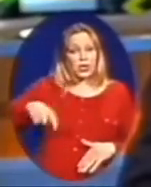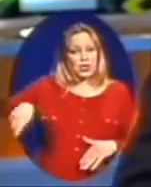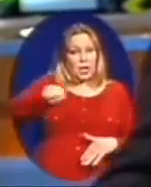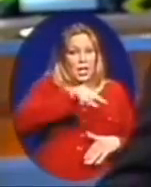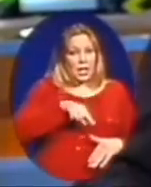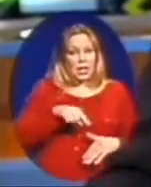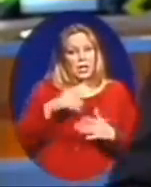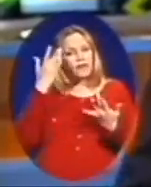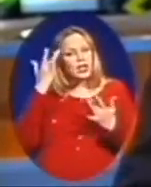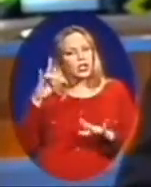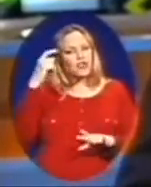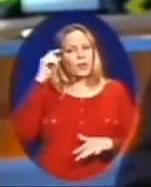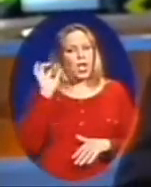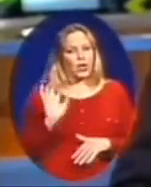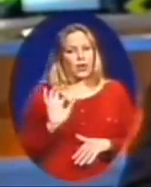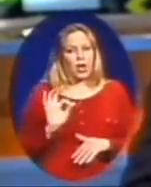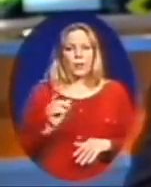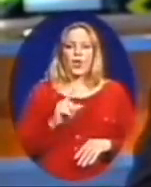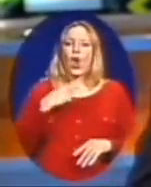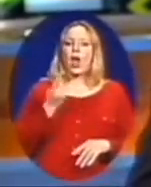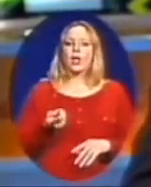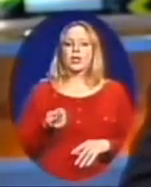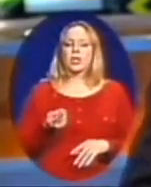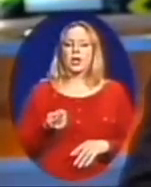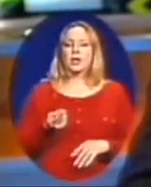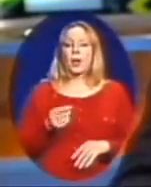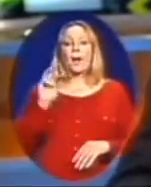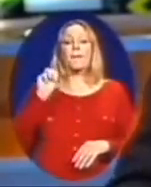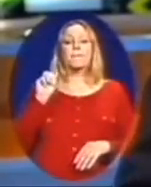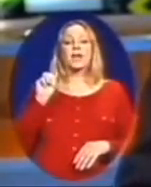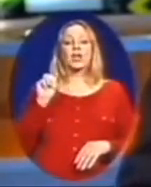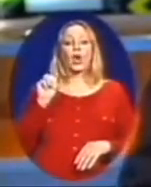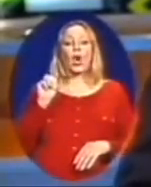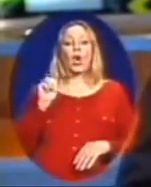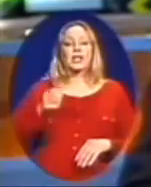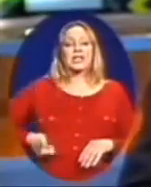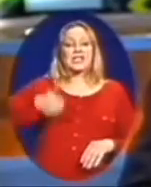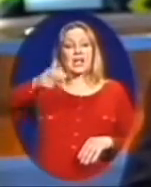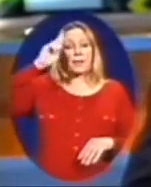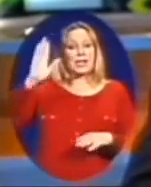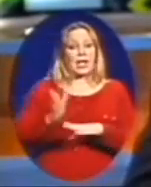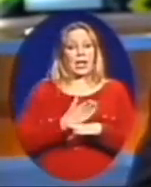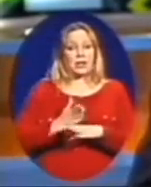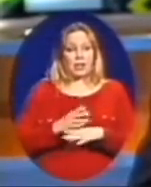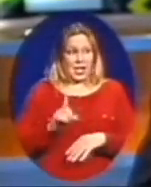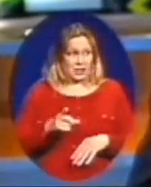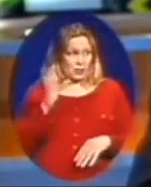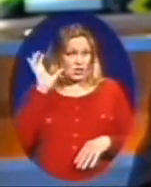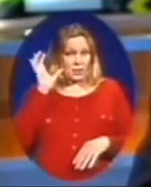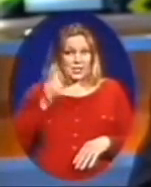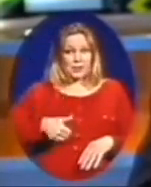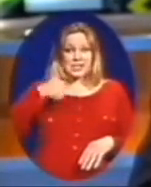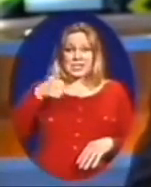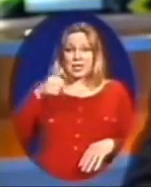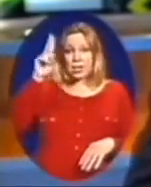האלה, להתחשב בדעתם, ולא להגיד, מגרון, השר בגין החליט, אתם שמעתם את השרים